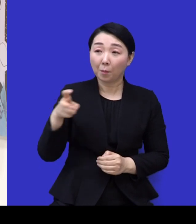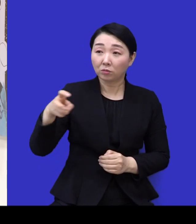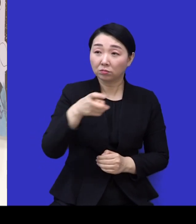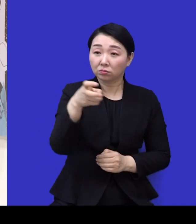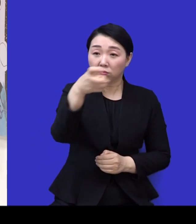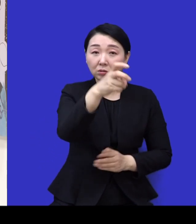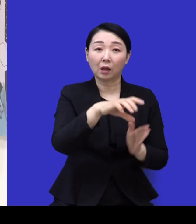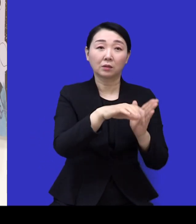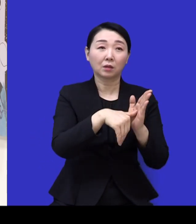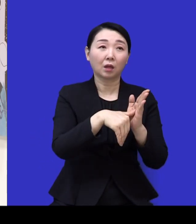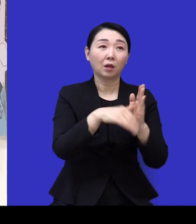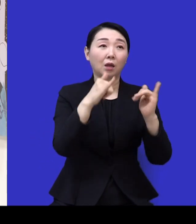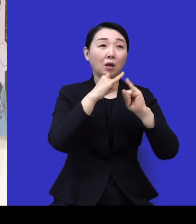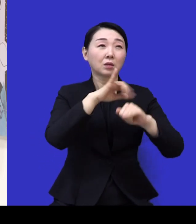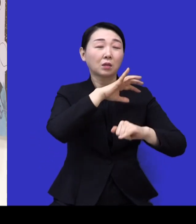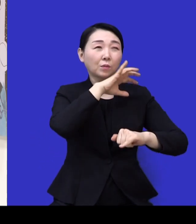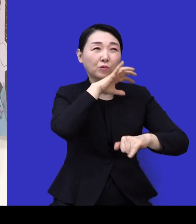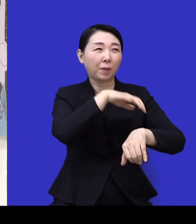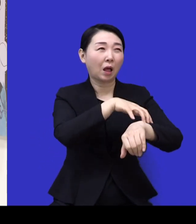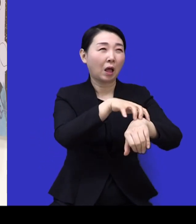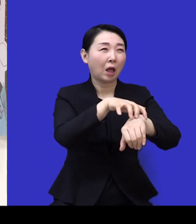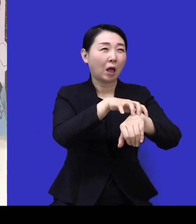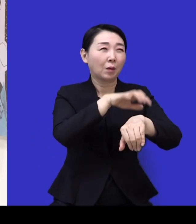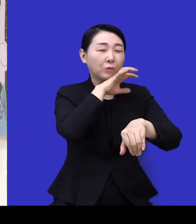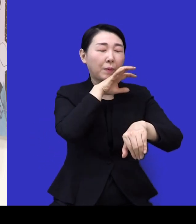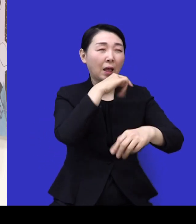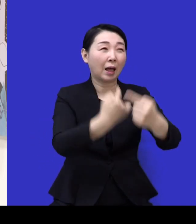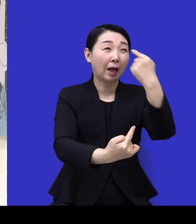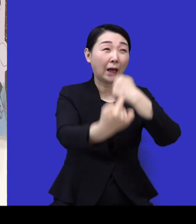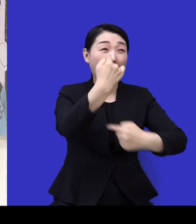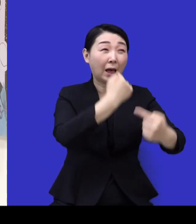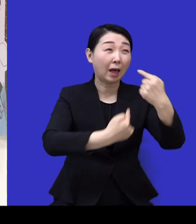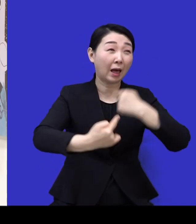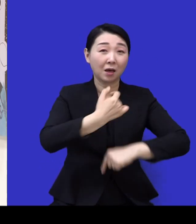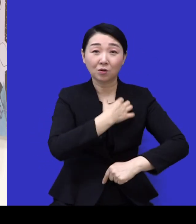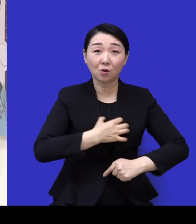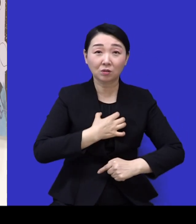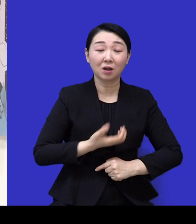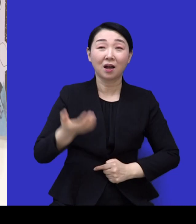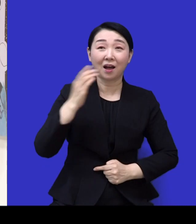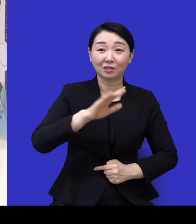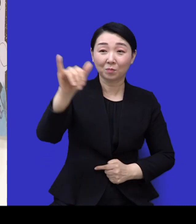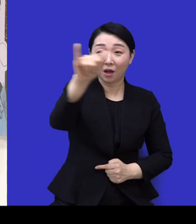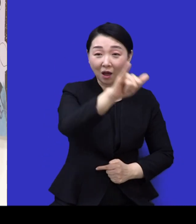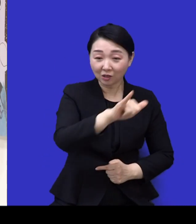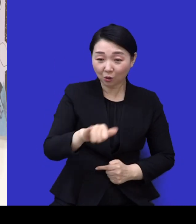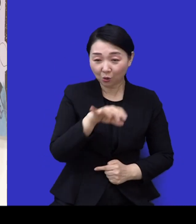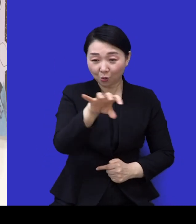돌아다니면 얼마나 많은 불평들을 하고 얼마나 많은 컴플레인을 할까라고 예. 했는데 전국에서